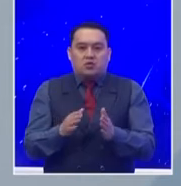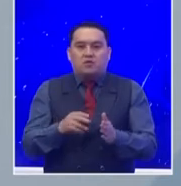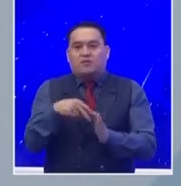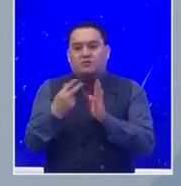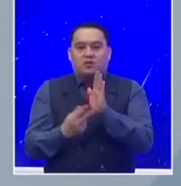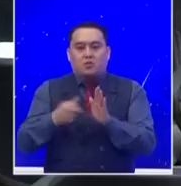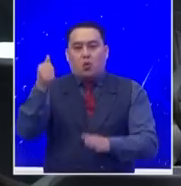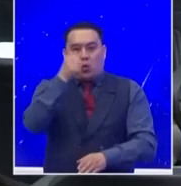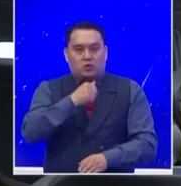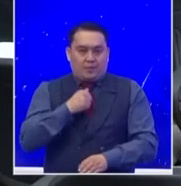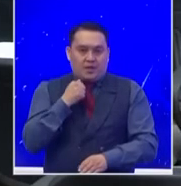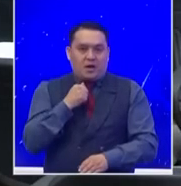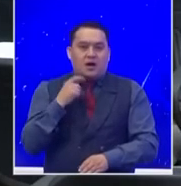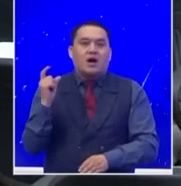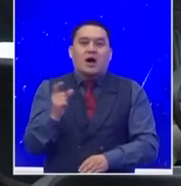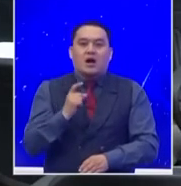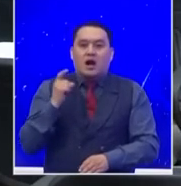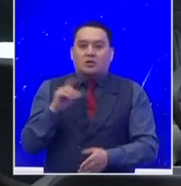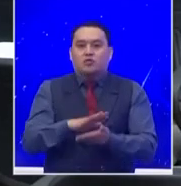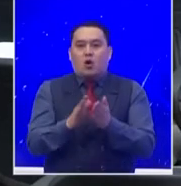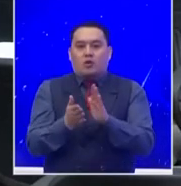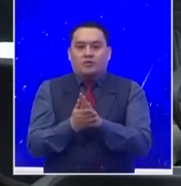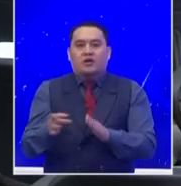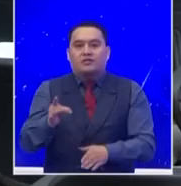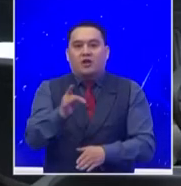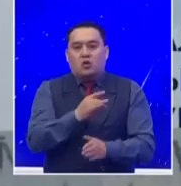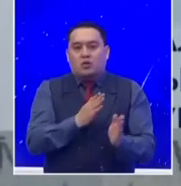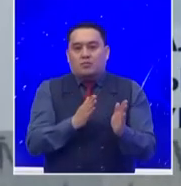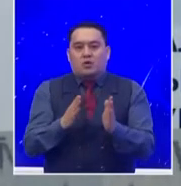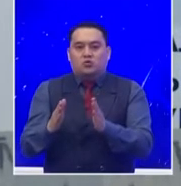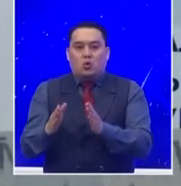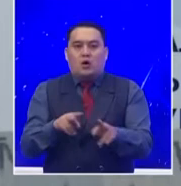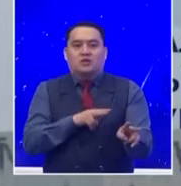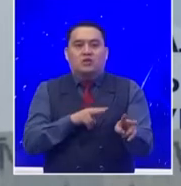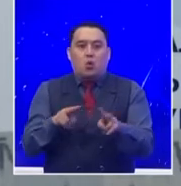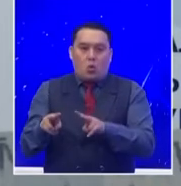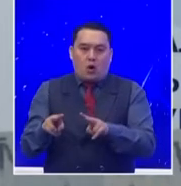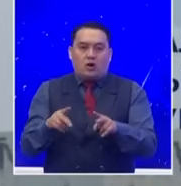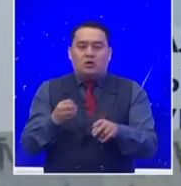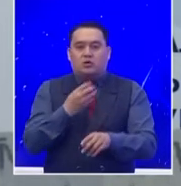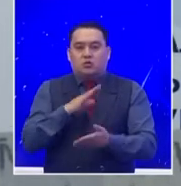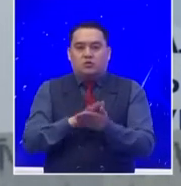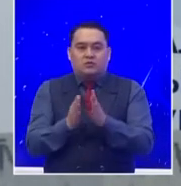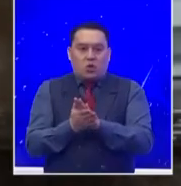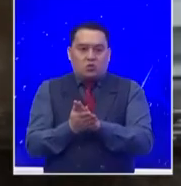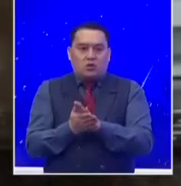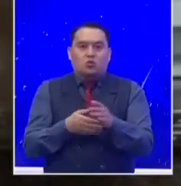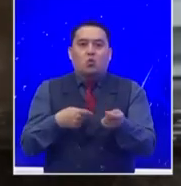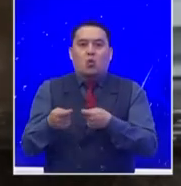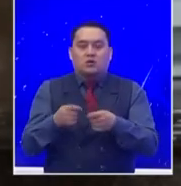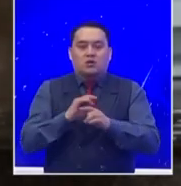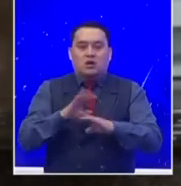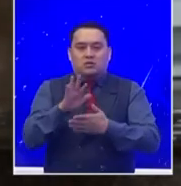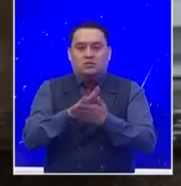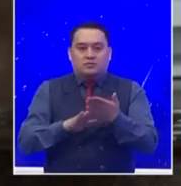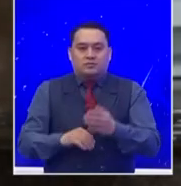за 2018 год. В целом экологическая обстановка в регионе на постоянном контроле и находится в хорошем состоянии, отметил